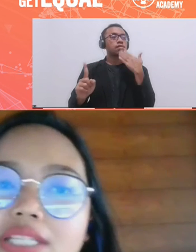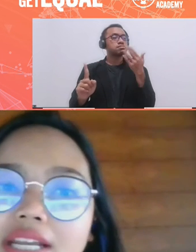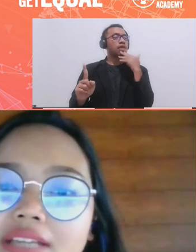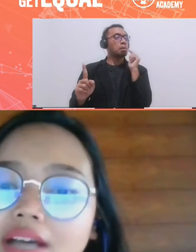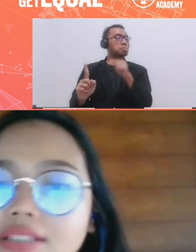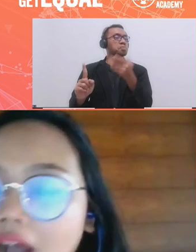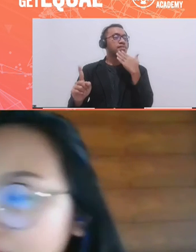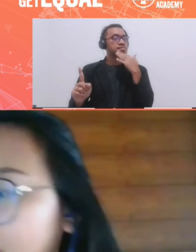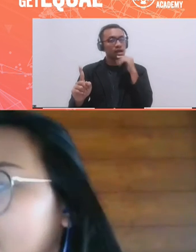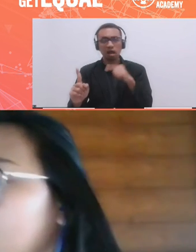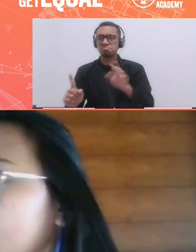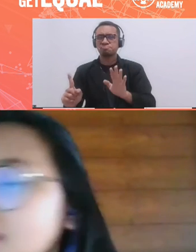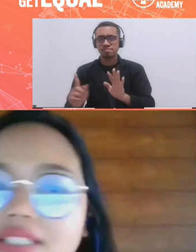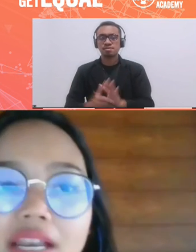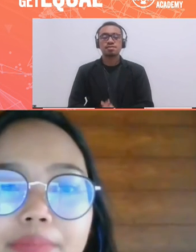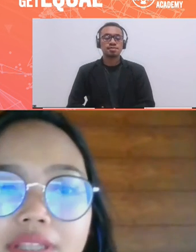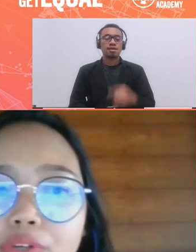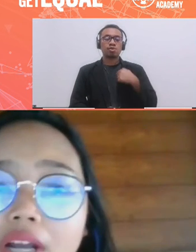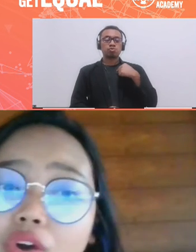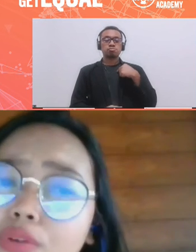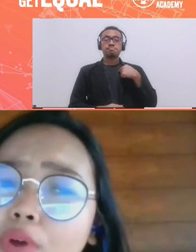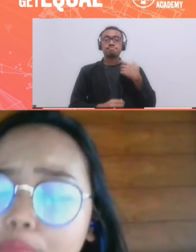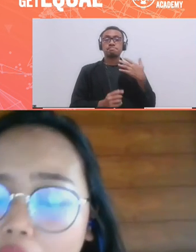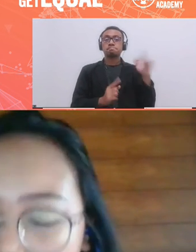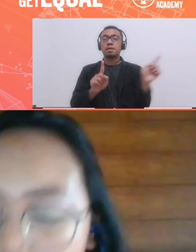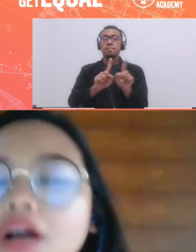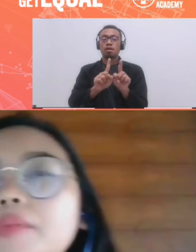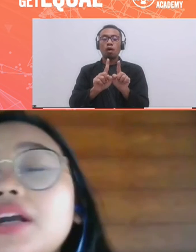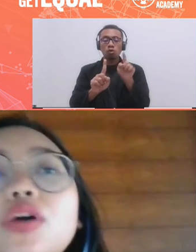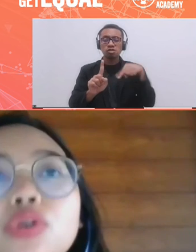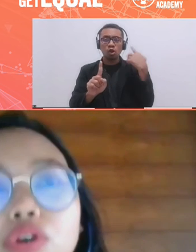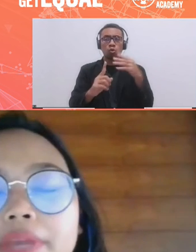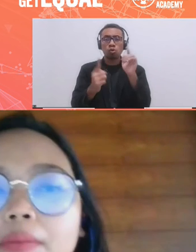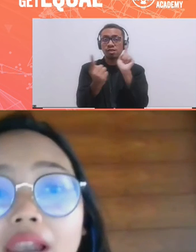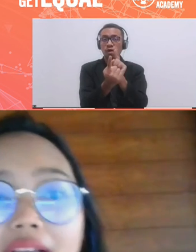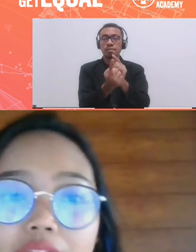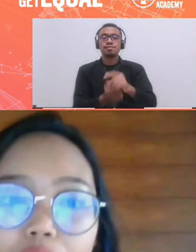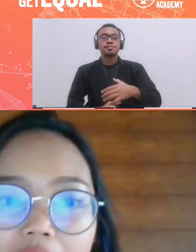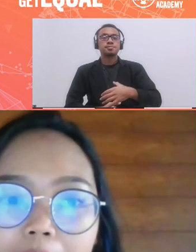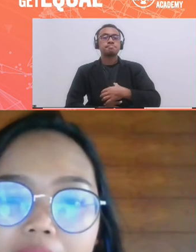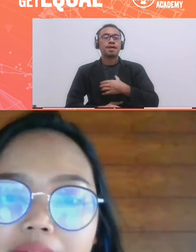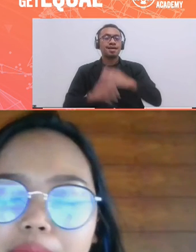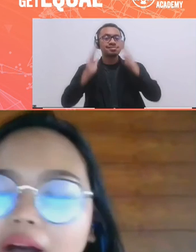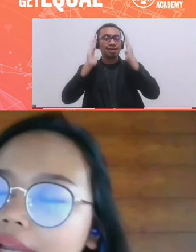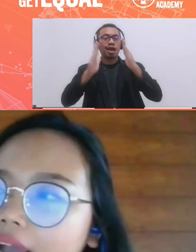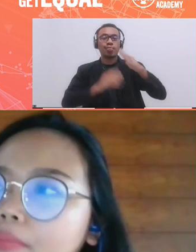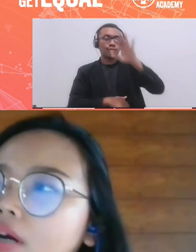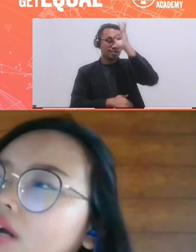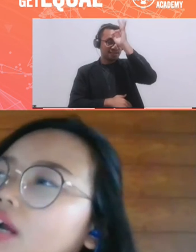aku juga sering, aku sebagai pendamping, sering sekali bertemu dengan oknum-oknum penegak hukum yang malah jatuhnya